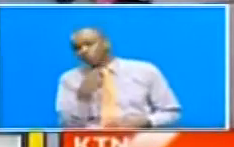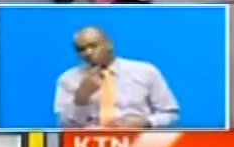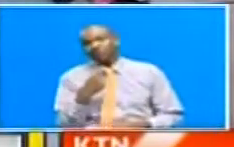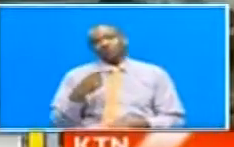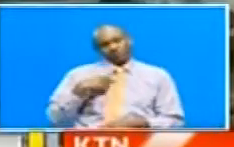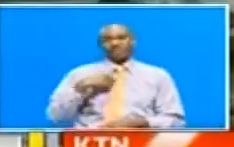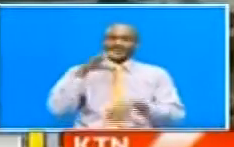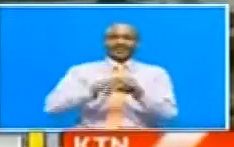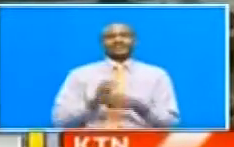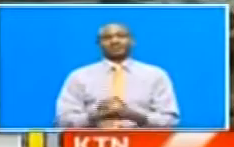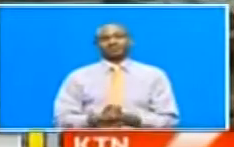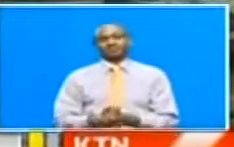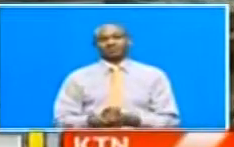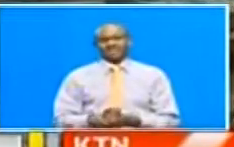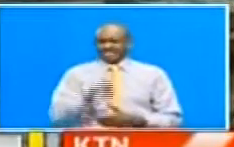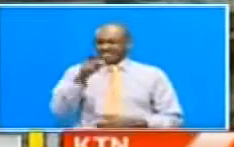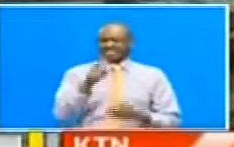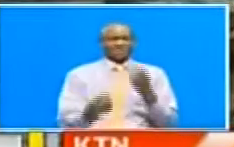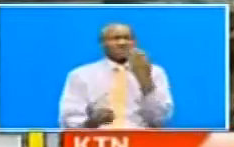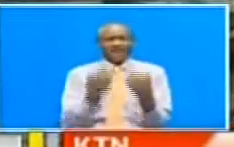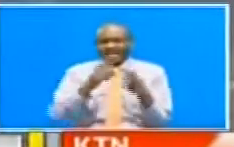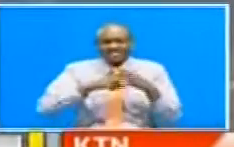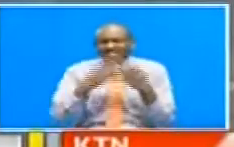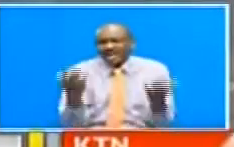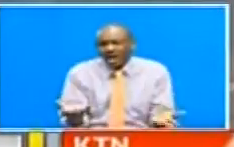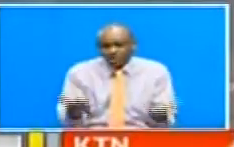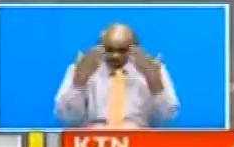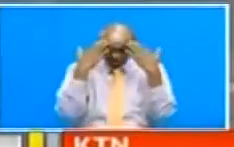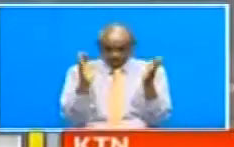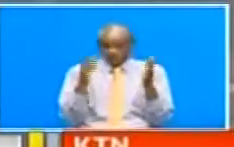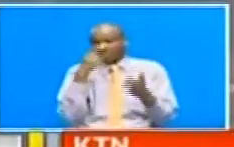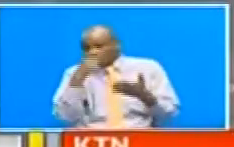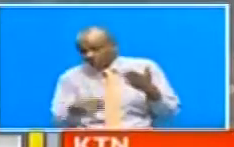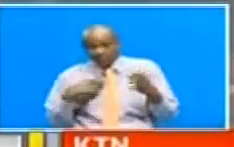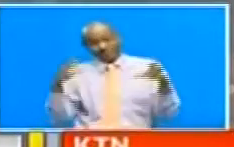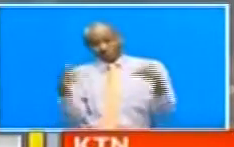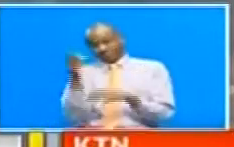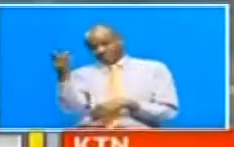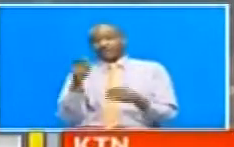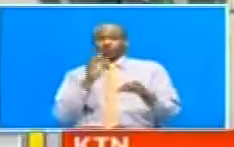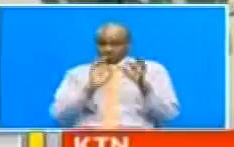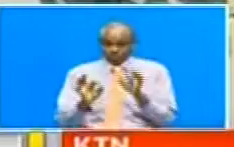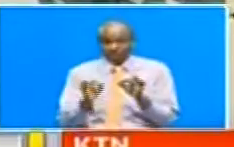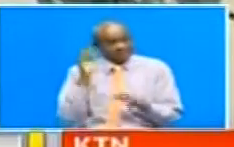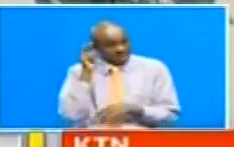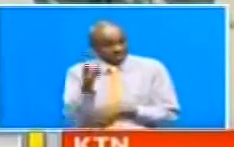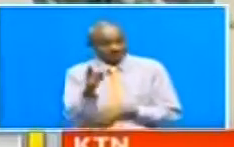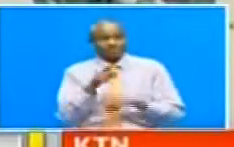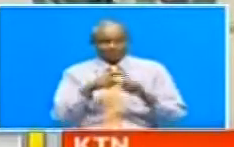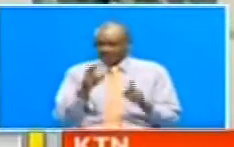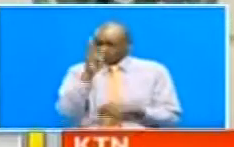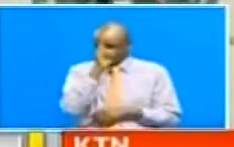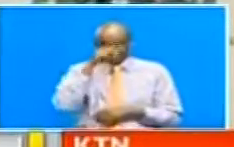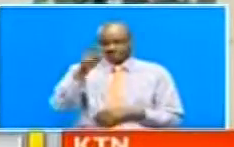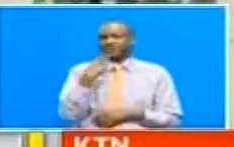them to book. Chanzo cha moto huu hakijabainika, huku kukiwa na madai ya kundi fulani kuanza moto huu. Maafisa wa polisi